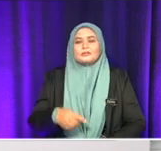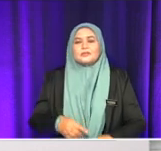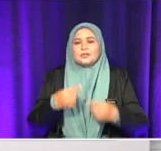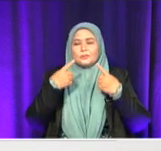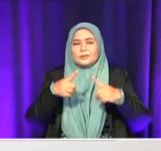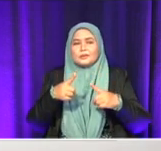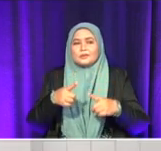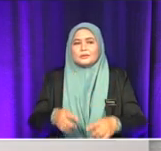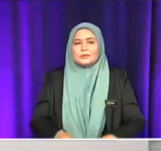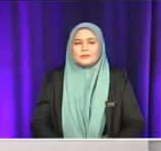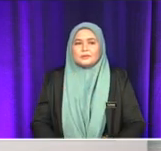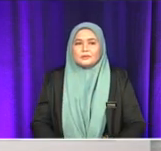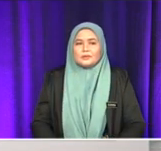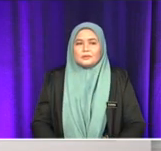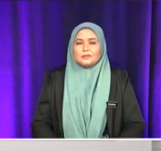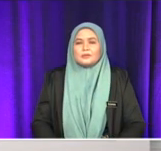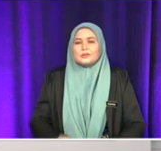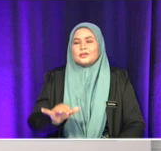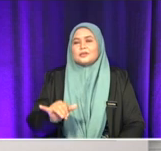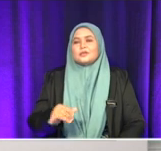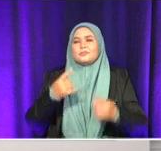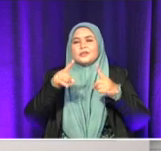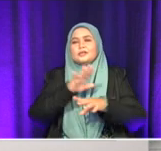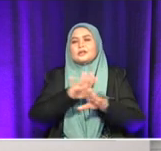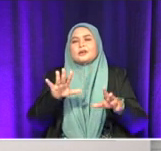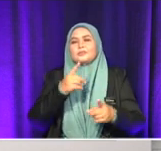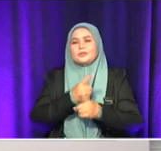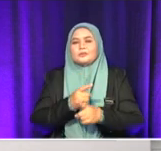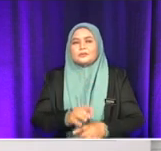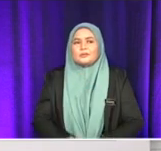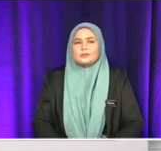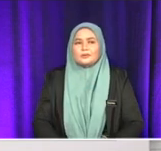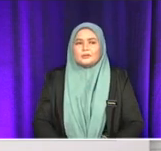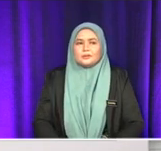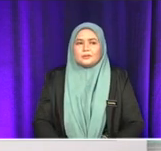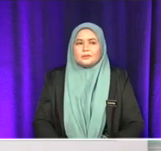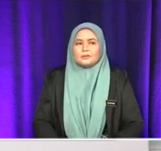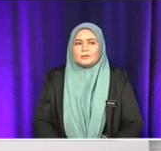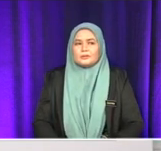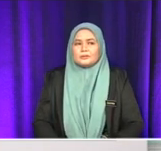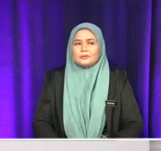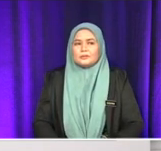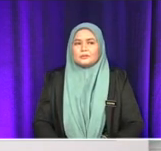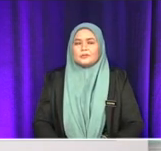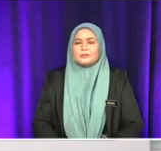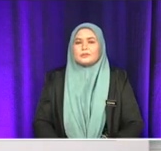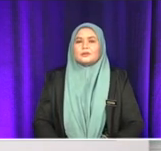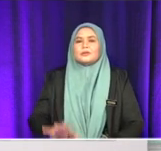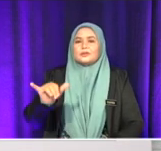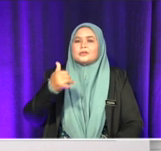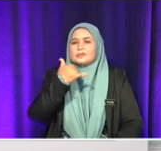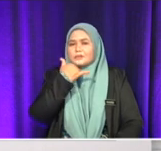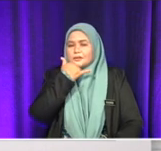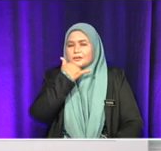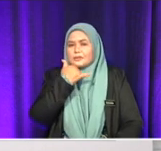singkirkan dulu jawaban yang kosong tak betul oke yang salah